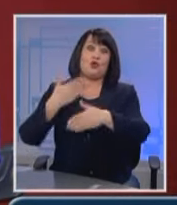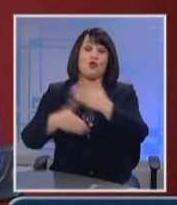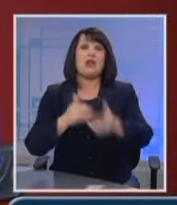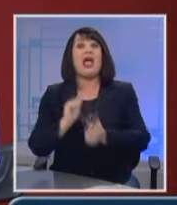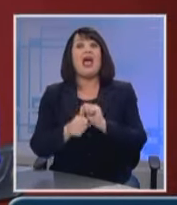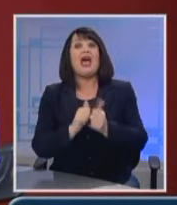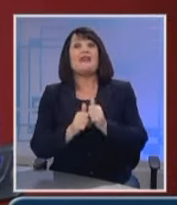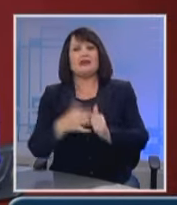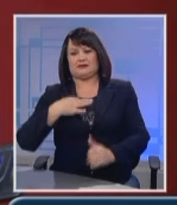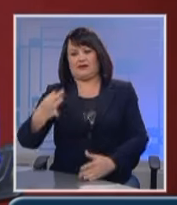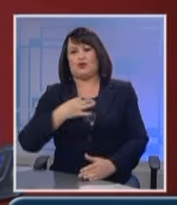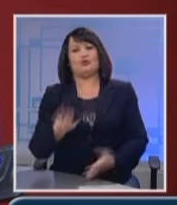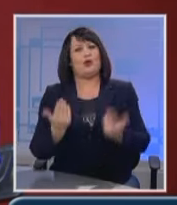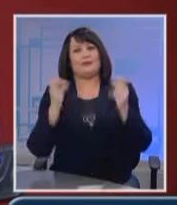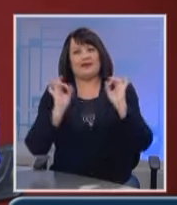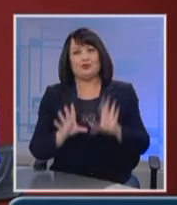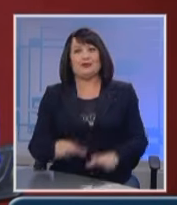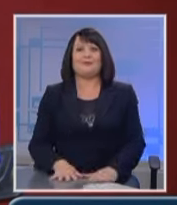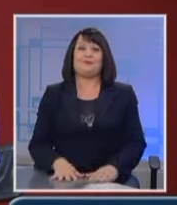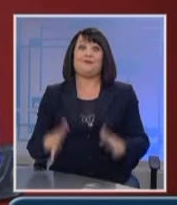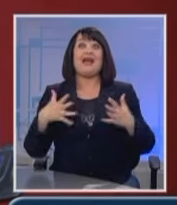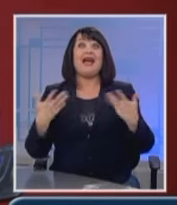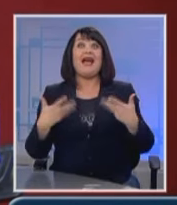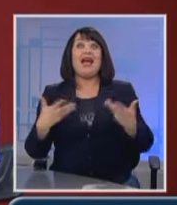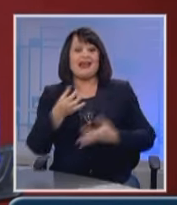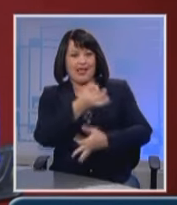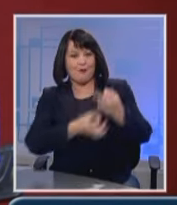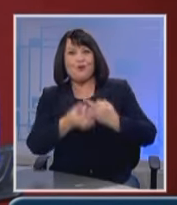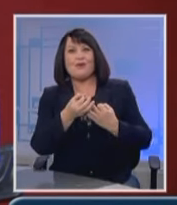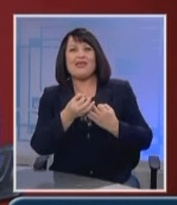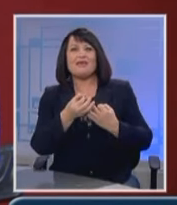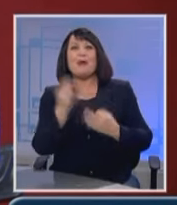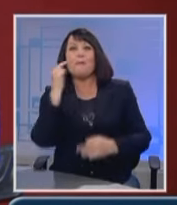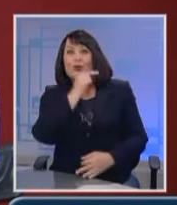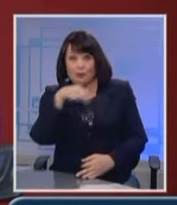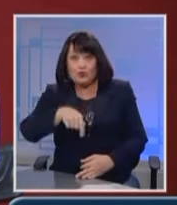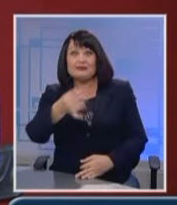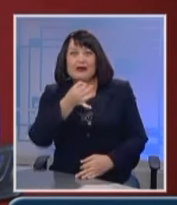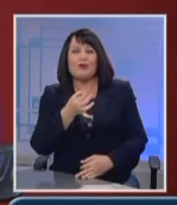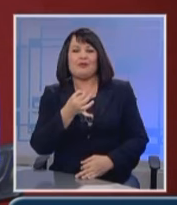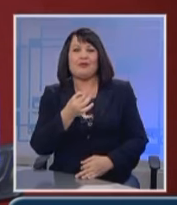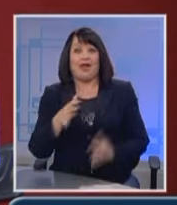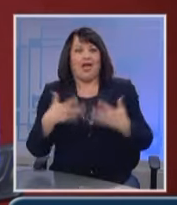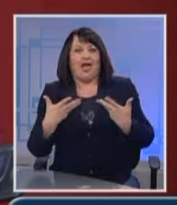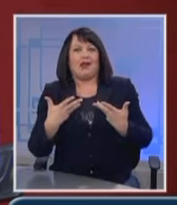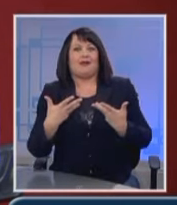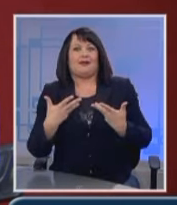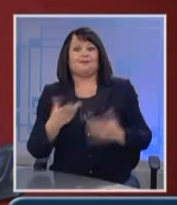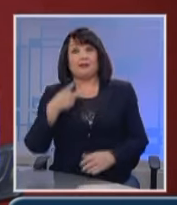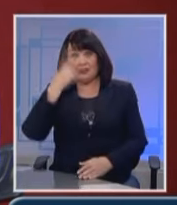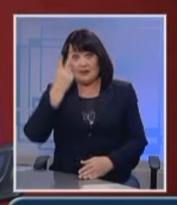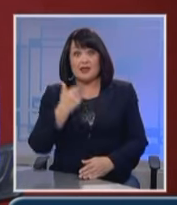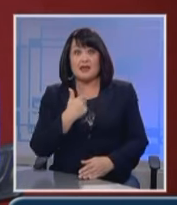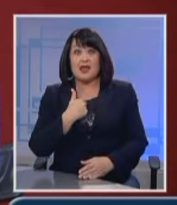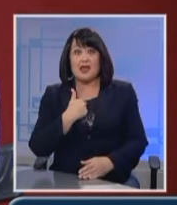μας παραμένουν αδιόριστοι. Χάρηκα πάρα πολύ για την εξαγγελία που έβγαλε ο κύριος Πρωθυπουργός σήμερα. Ένα δικαίωμα όμως του